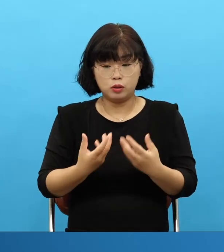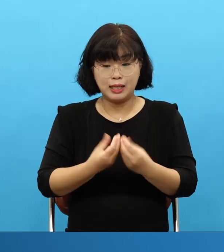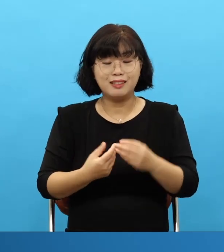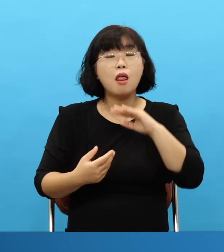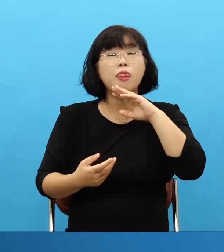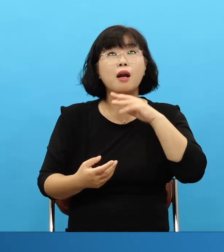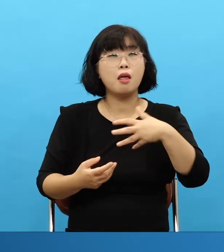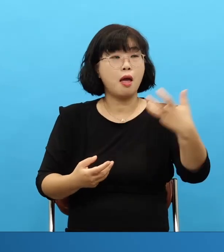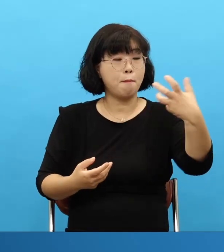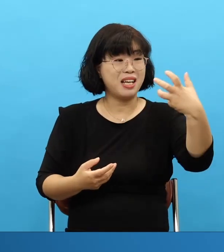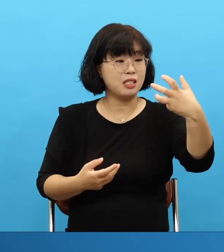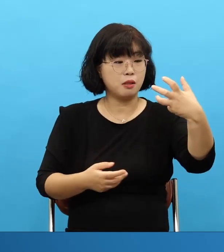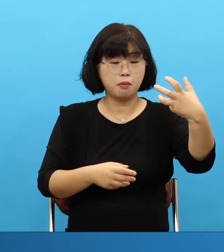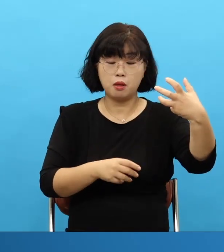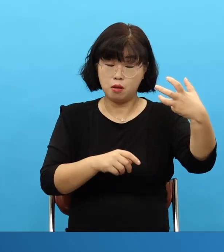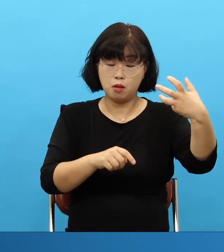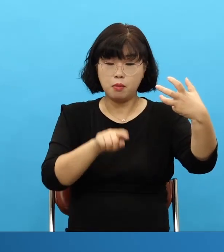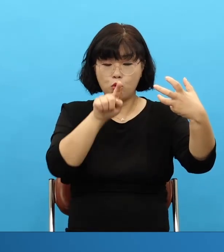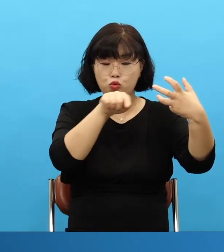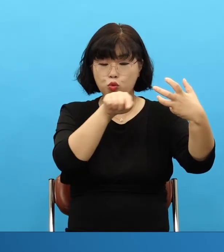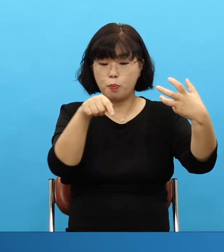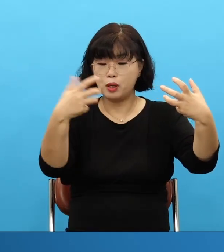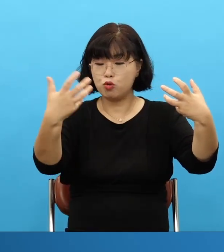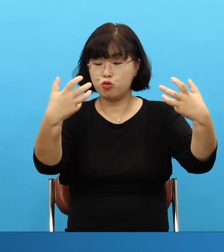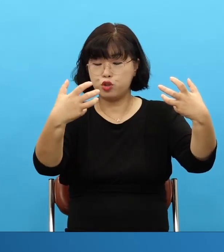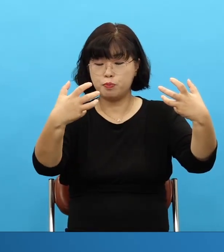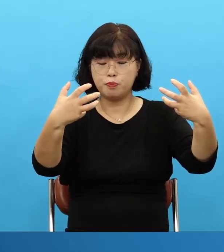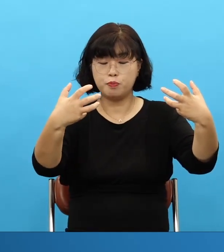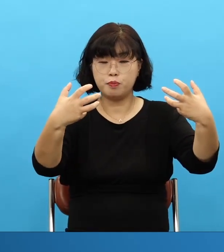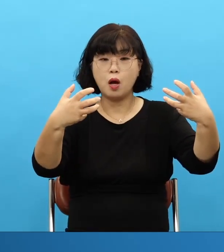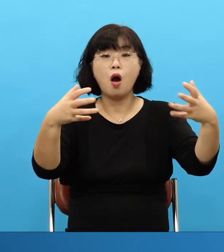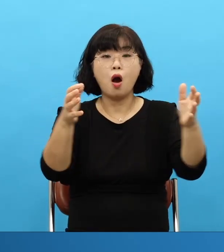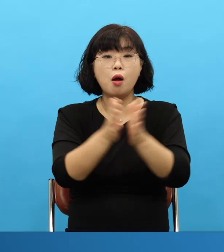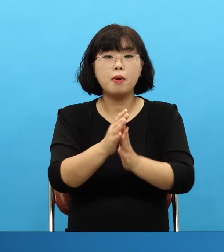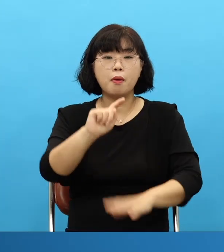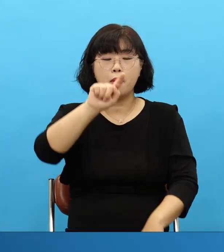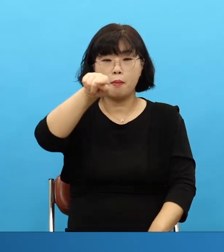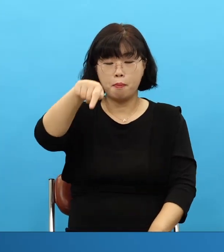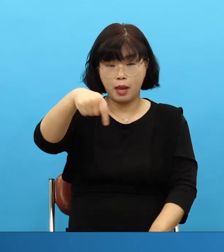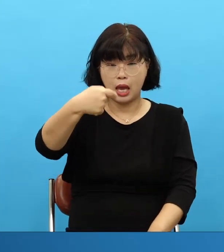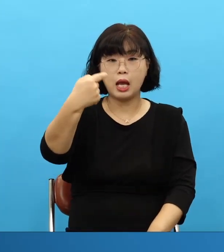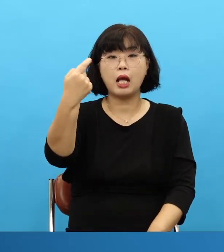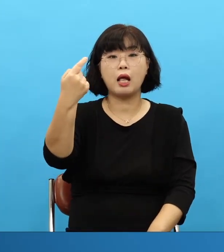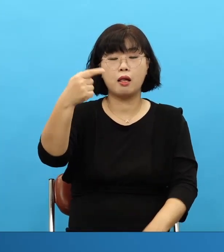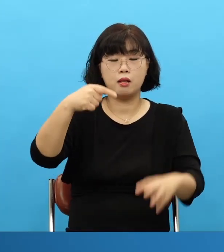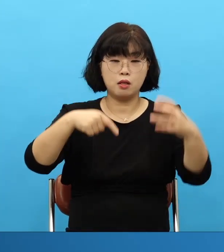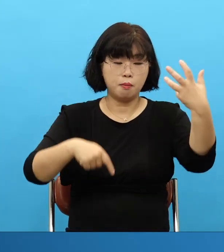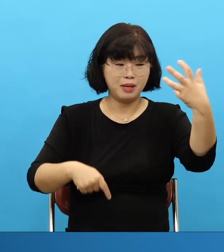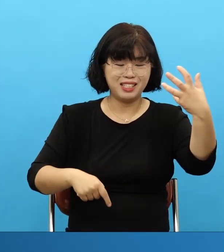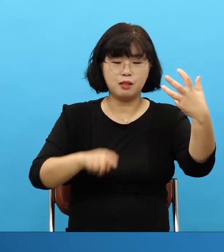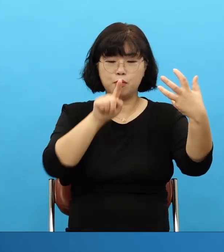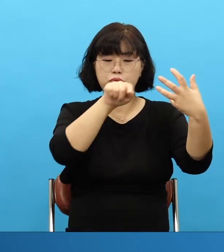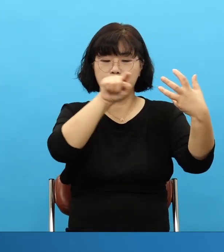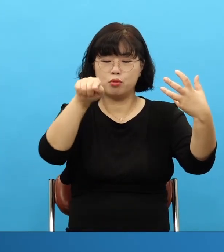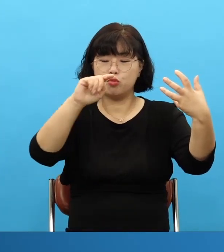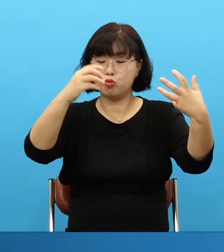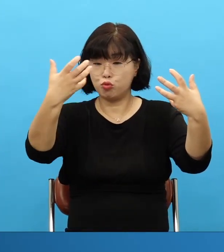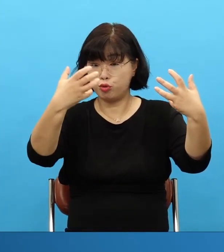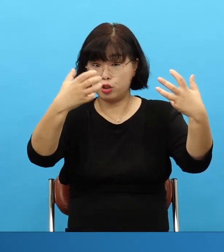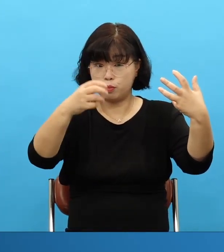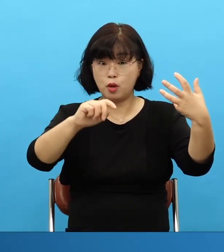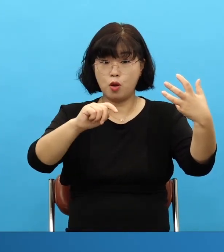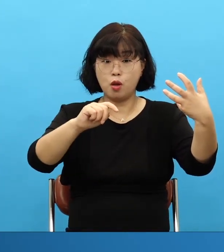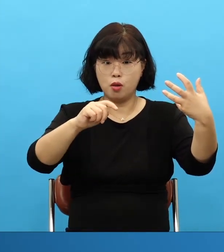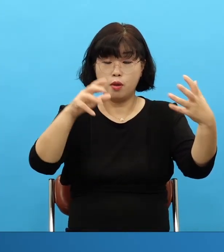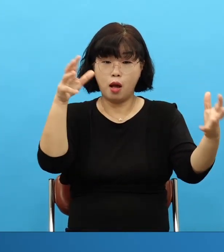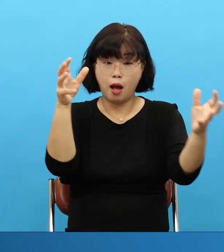95 high 때문에. blood pressure would be what 170. 그럼 You 막 add 90 to it. 불안해하잖아요. But that induces a 그럼 lot of 정확하게 anxiety. 말아보세요. So look carefully at that and look 그 into it. 혈압